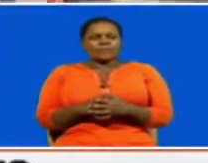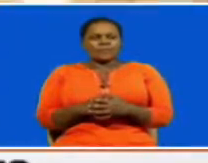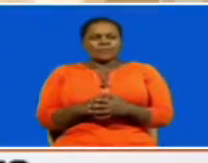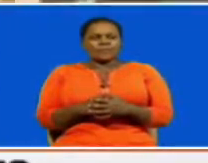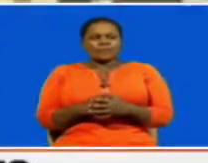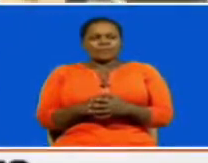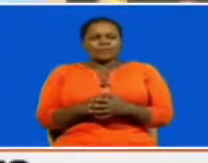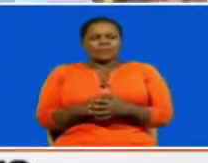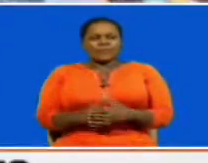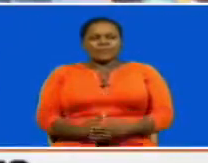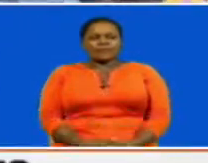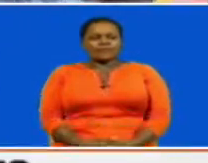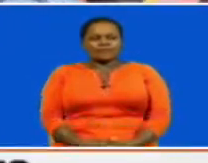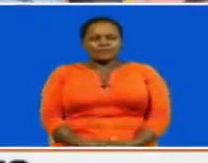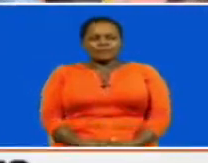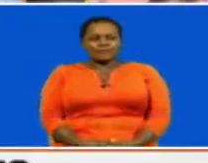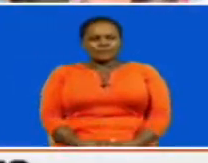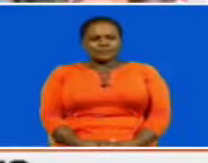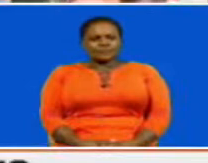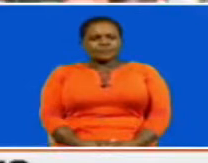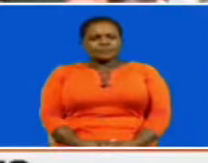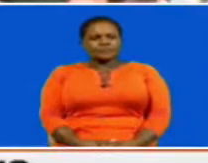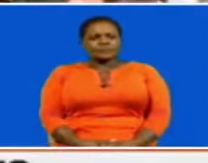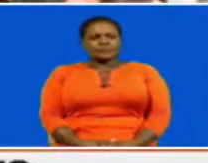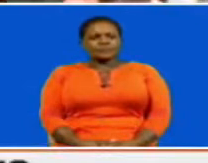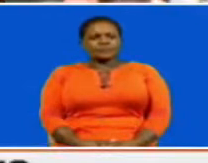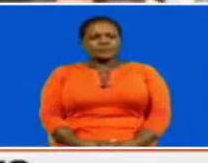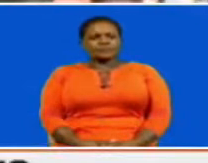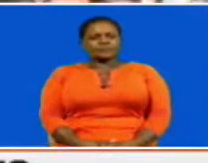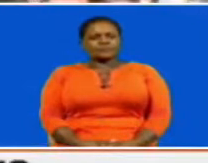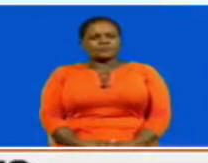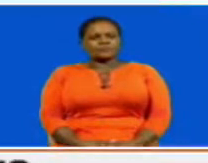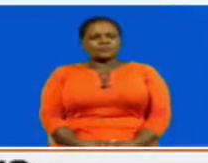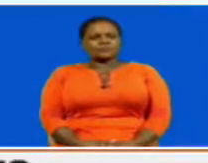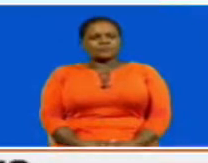David Muthoka, KTN News, Nairobi.